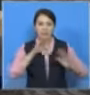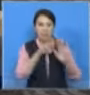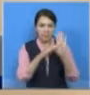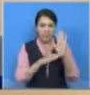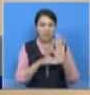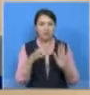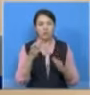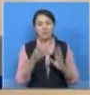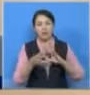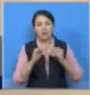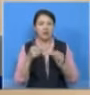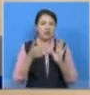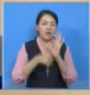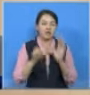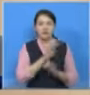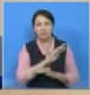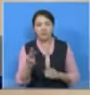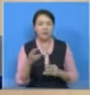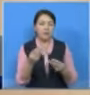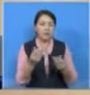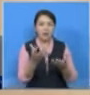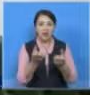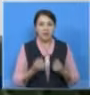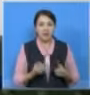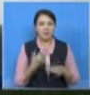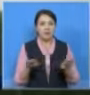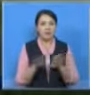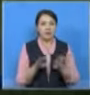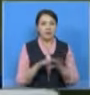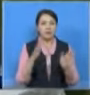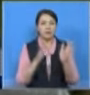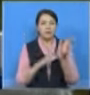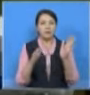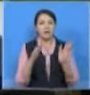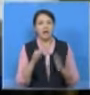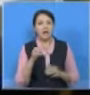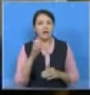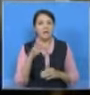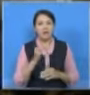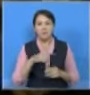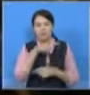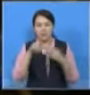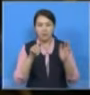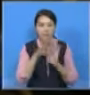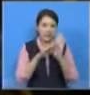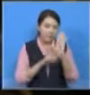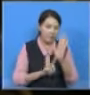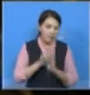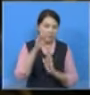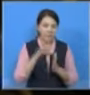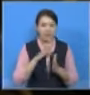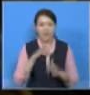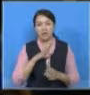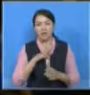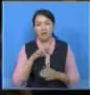бағдарламасы бойынша жалпы сомасы 600 миллион теңгеден астам несие алған. Сонымен қатар 90-нан астам алғалық бастау бизнес жобасы аясында кәсіпкерлік